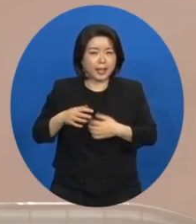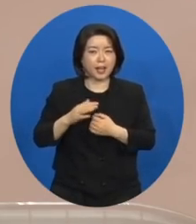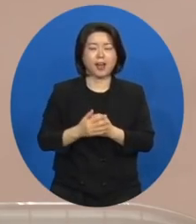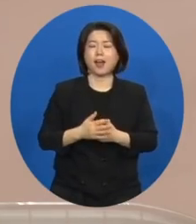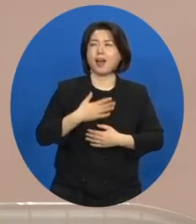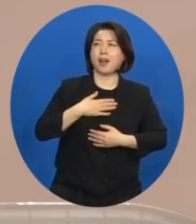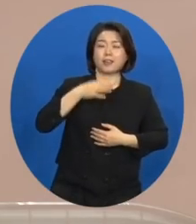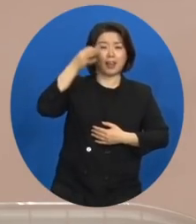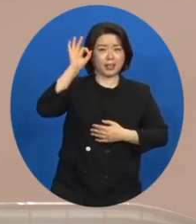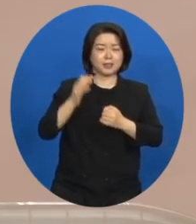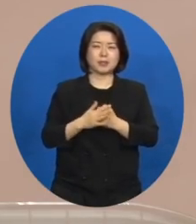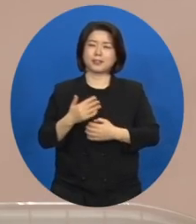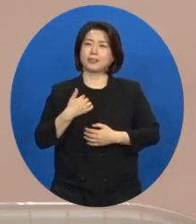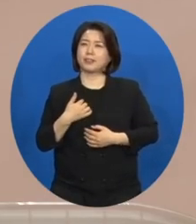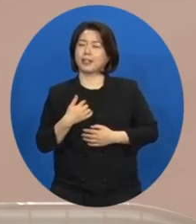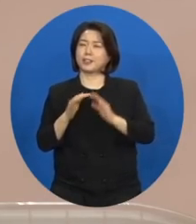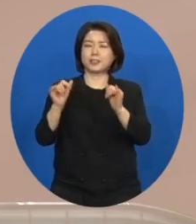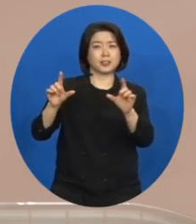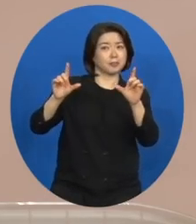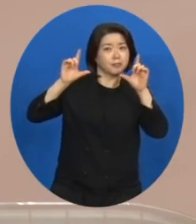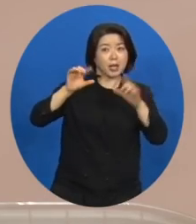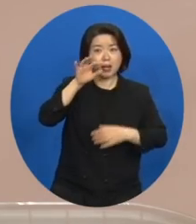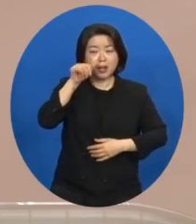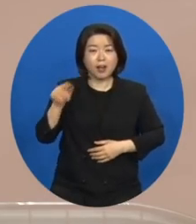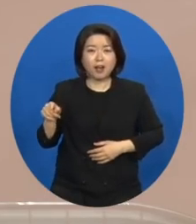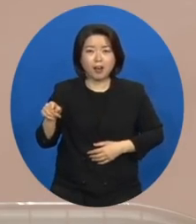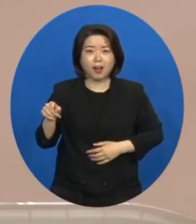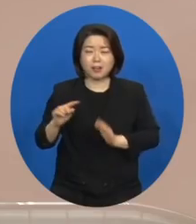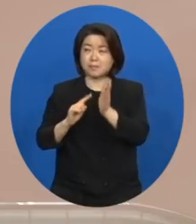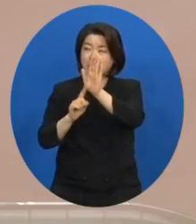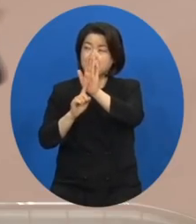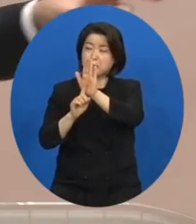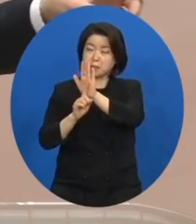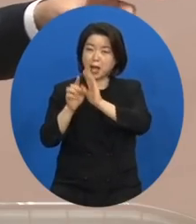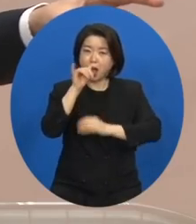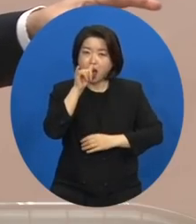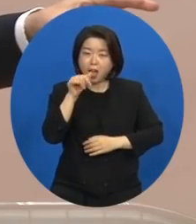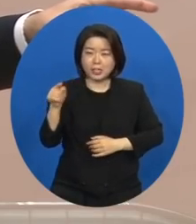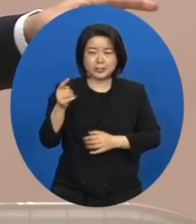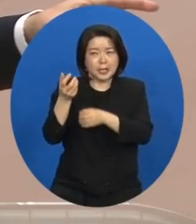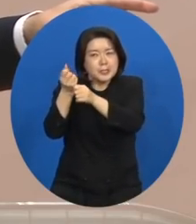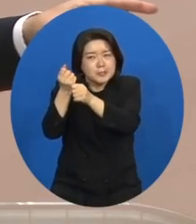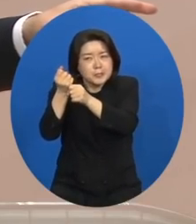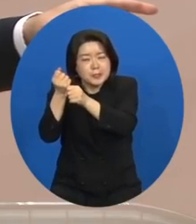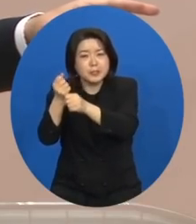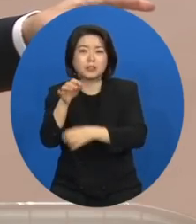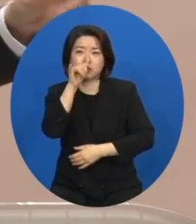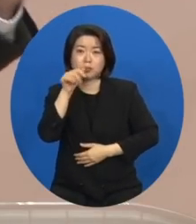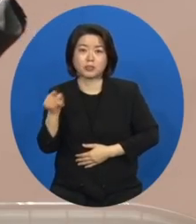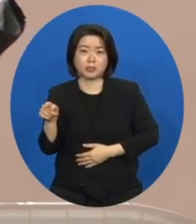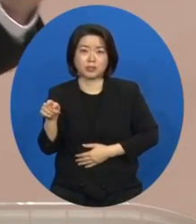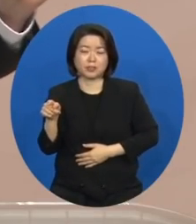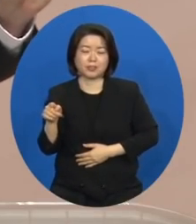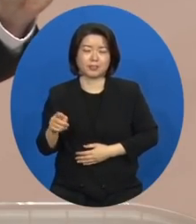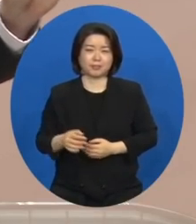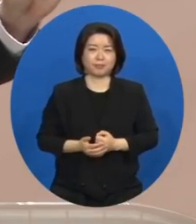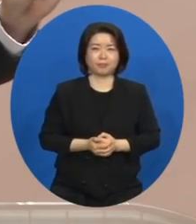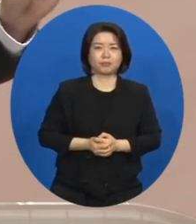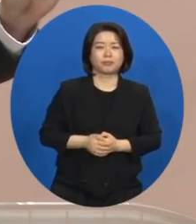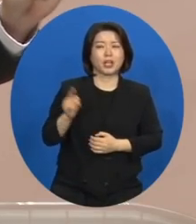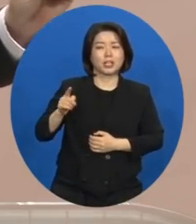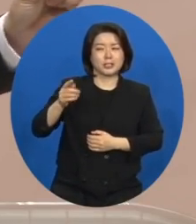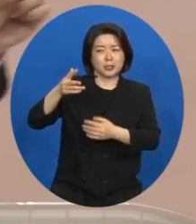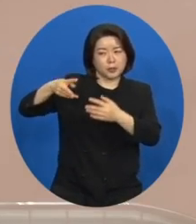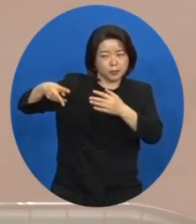있어 내가 이런 사람이야 라고 하는 어떤 그런 것이 캐서 익어 고개 계속 매달리는 거죠 이것을 어떻게